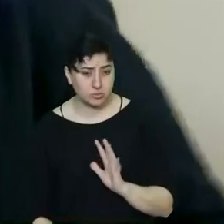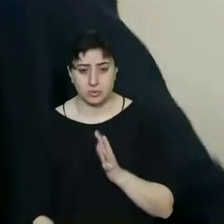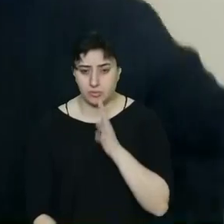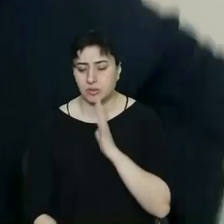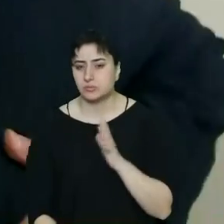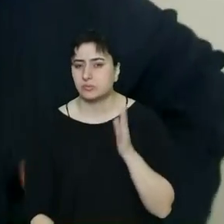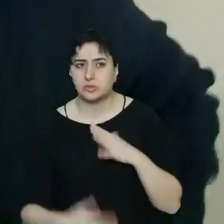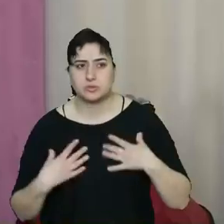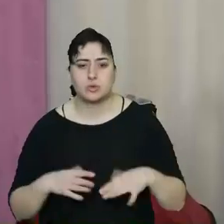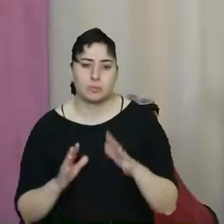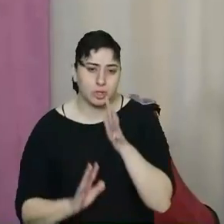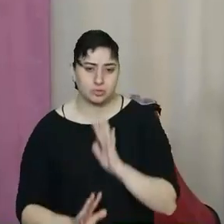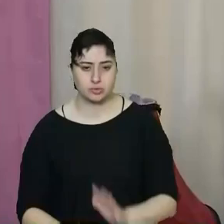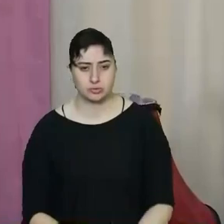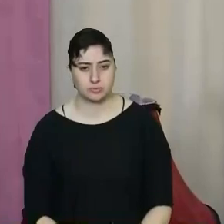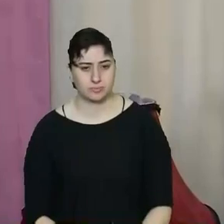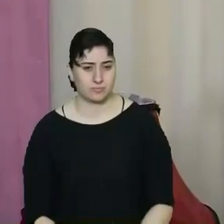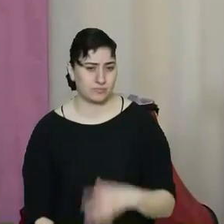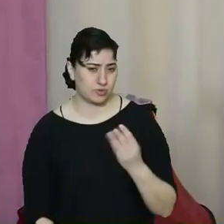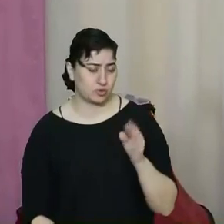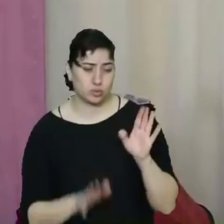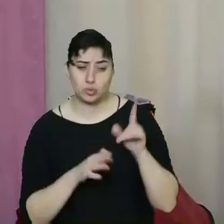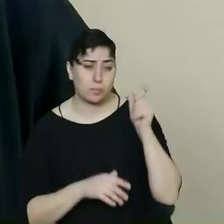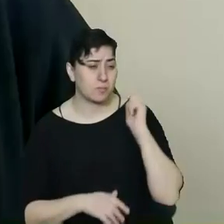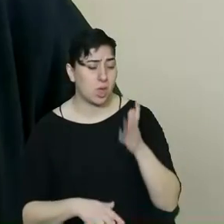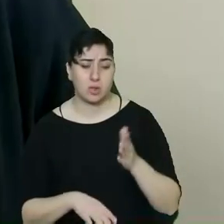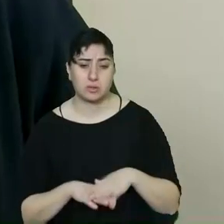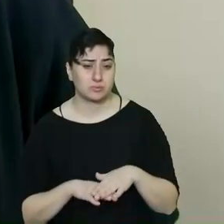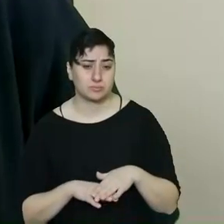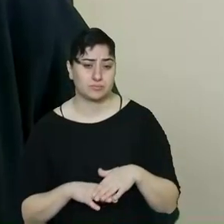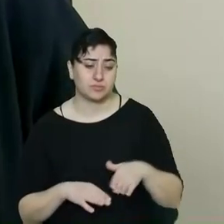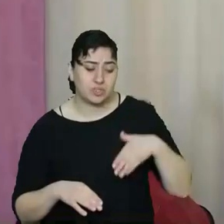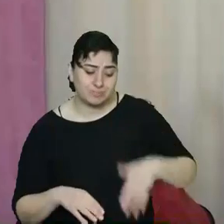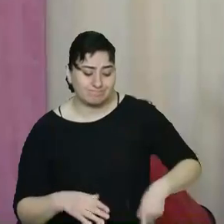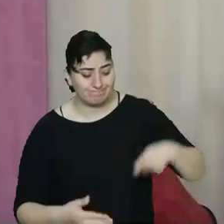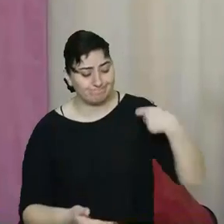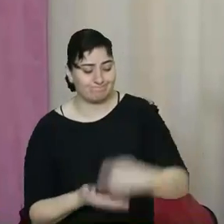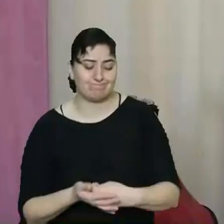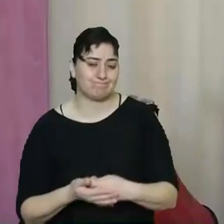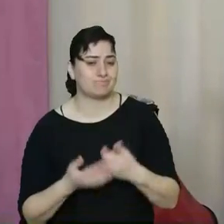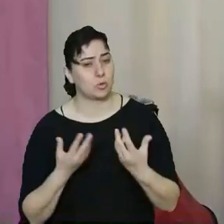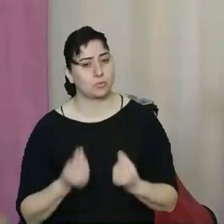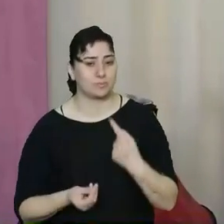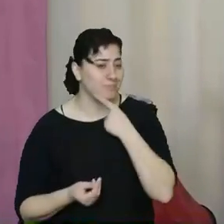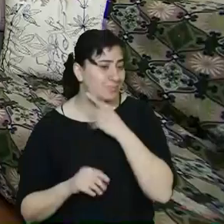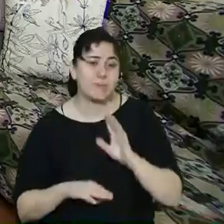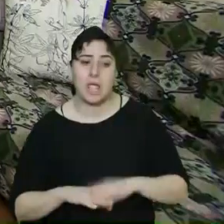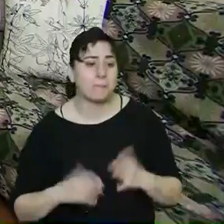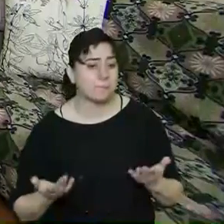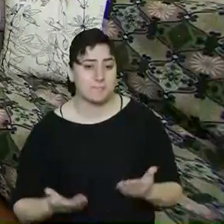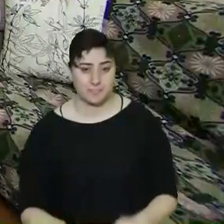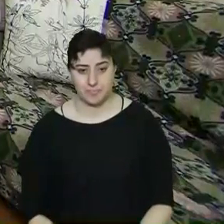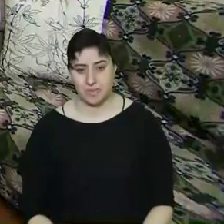Ha, 500 daha yok. Allah'ım çok pahalı bu kuşlar biliyor musun? Artık cebimden falan katacağım. Ne yapayım? Ne yapayım?